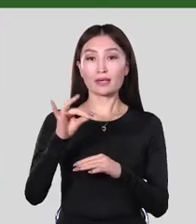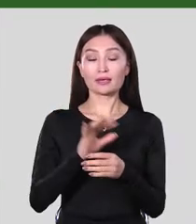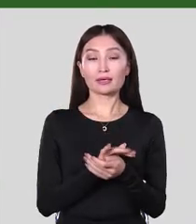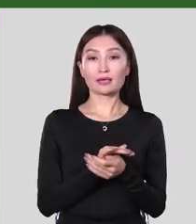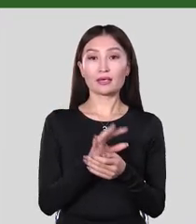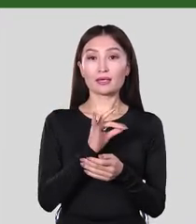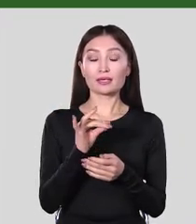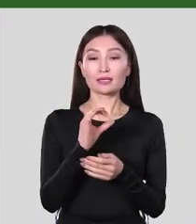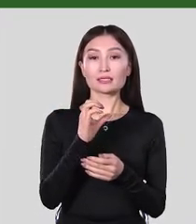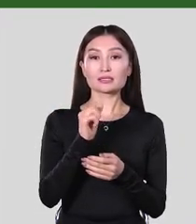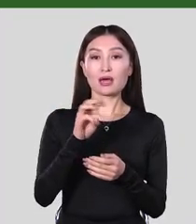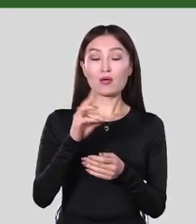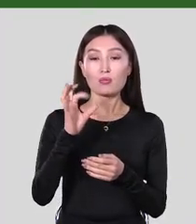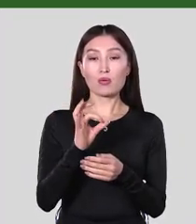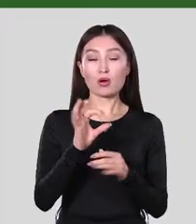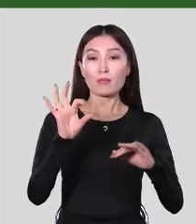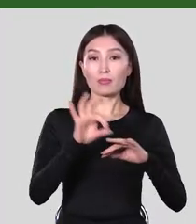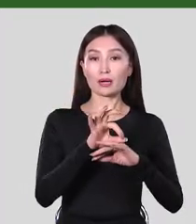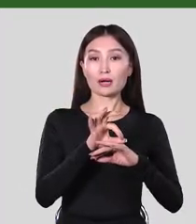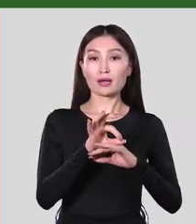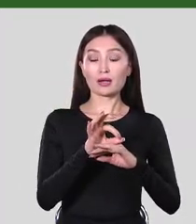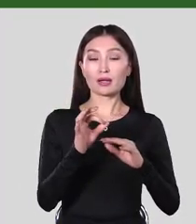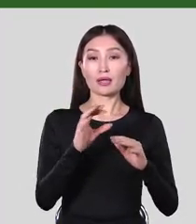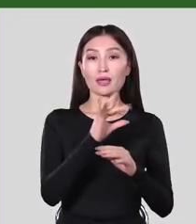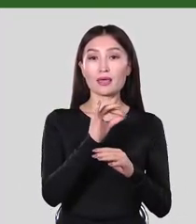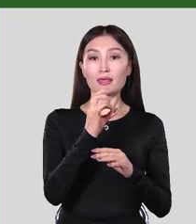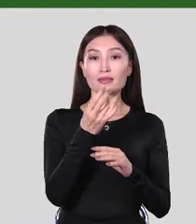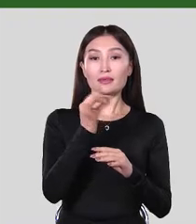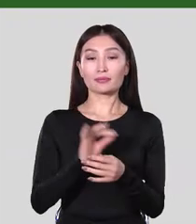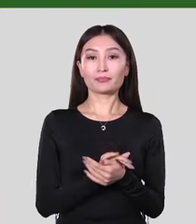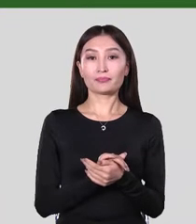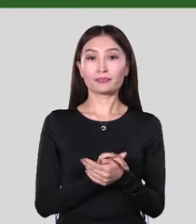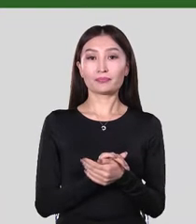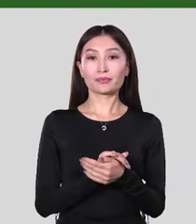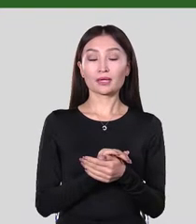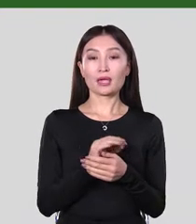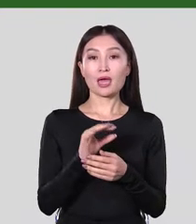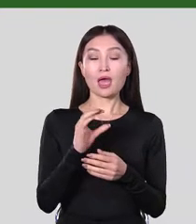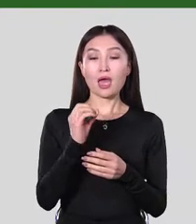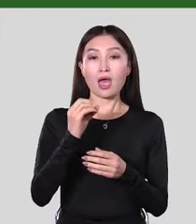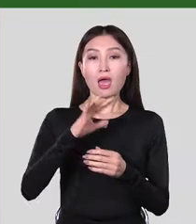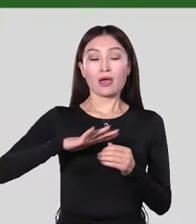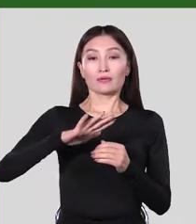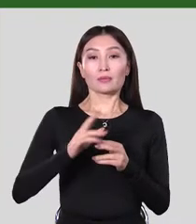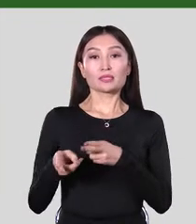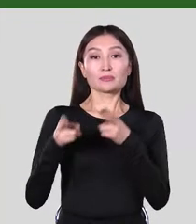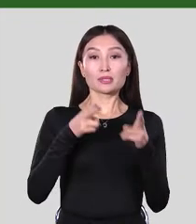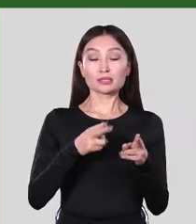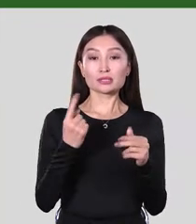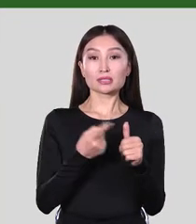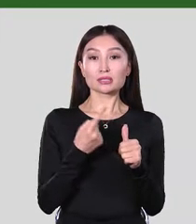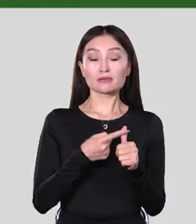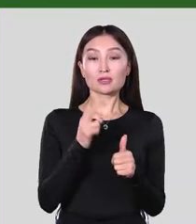неграми. И самбо – потомки от браков индейцев с неграми. Потомки европейских переселенцев